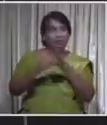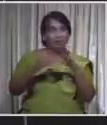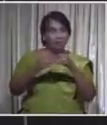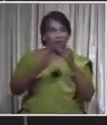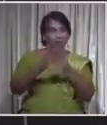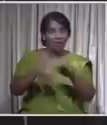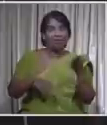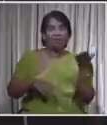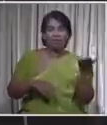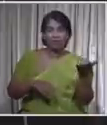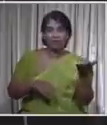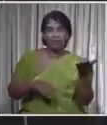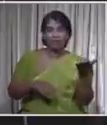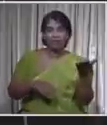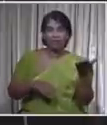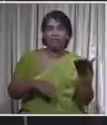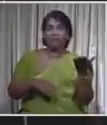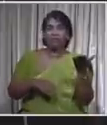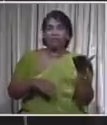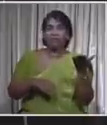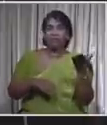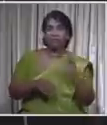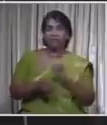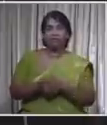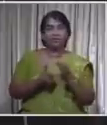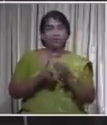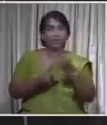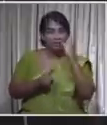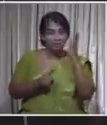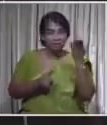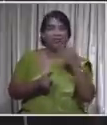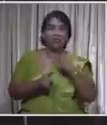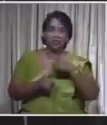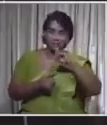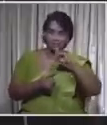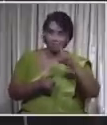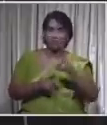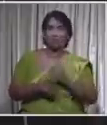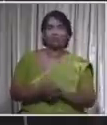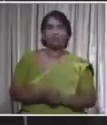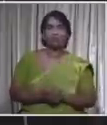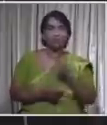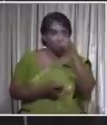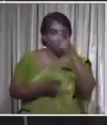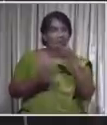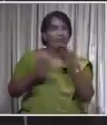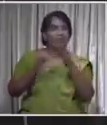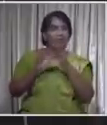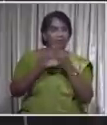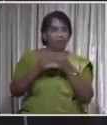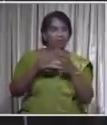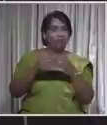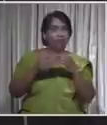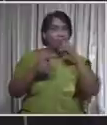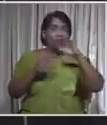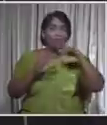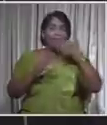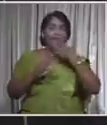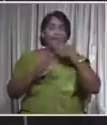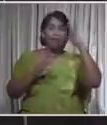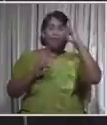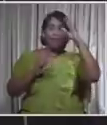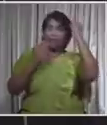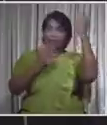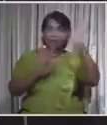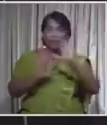නේද අපේ ජනාධිපතිතුමාටත් මං කියනවා ඔයාටත් ඉන්නව නේද මූදෙන් එතර හෙන වදින්නෑ කියන එක